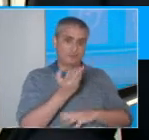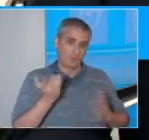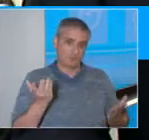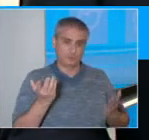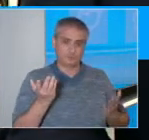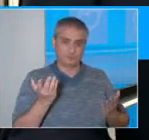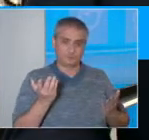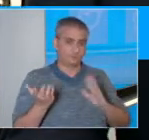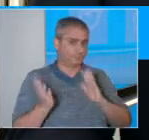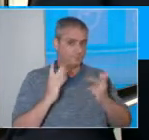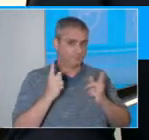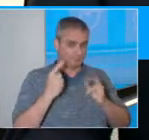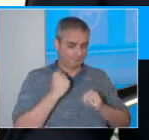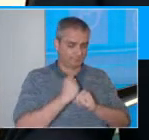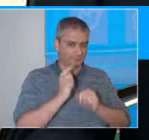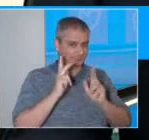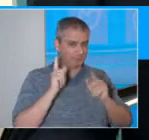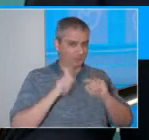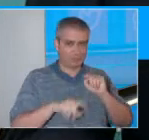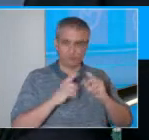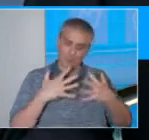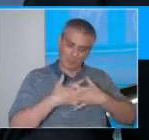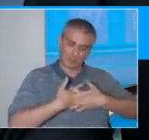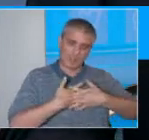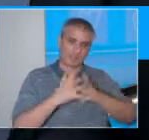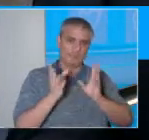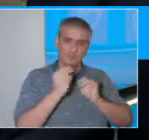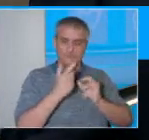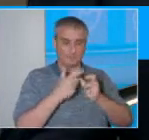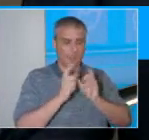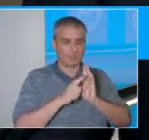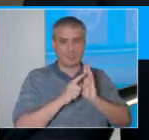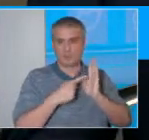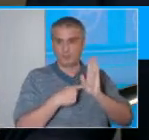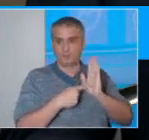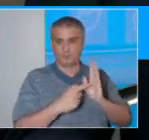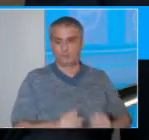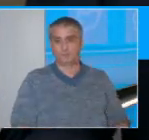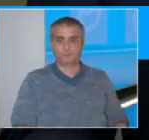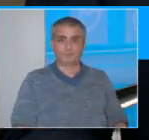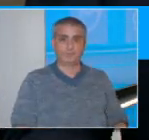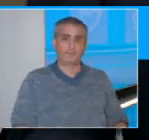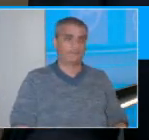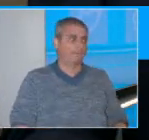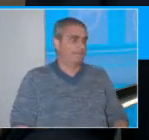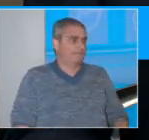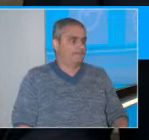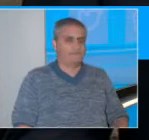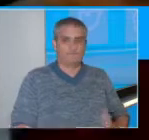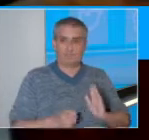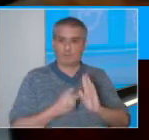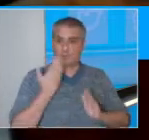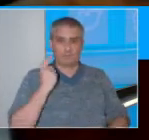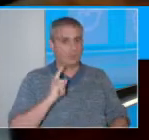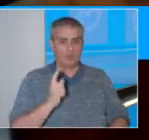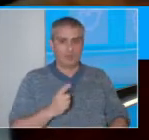החסימה. האם פעלתם לא נכון שלא התאחדתם לפני לבלוק טכני, לדוגמה? תשמע, בפעם הקודמת זה